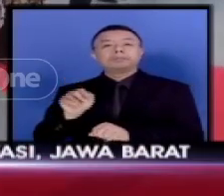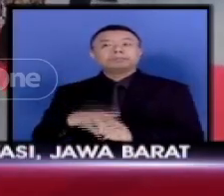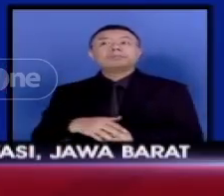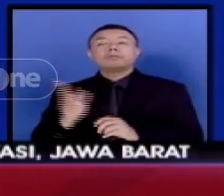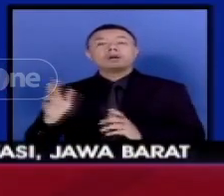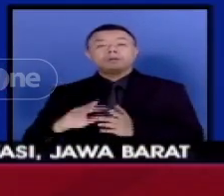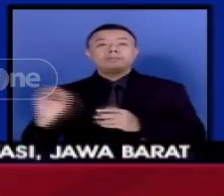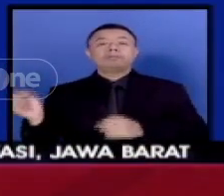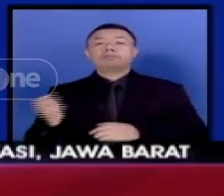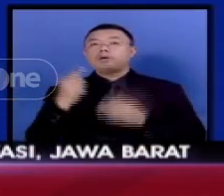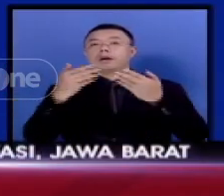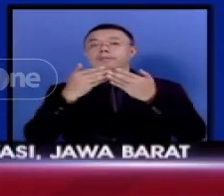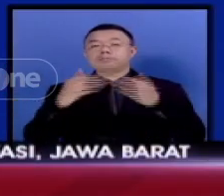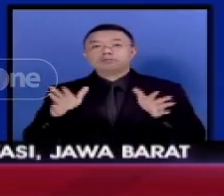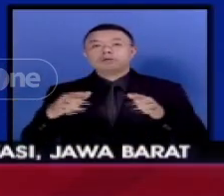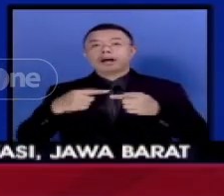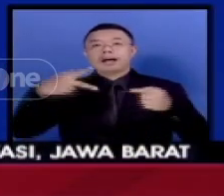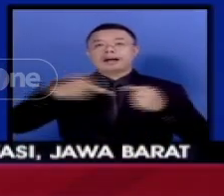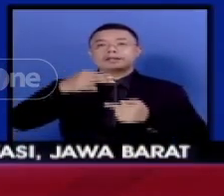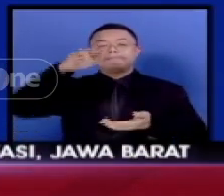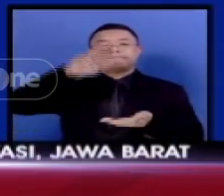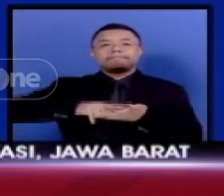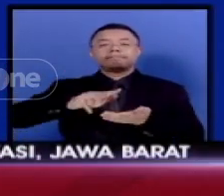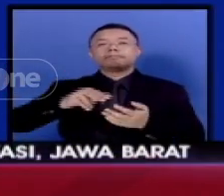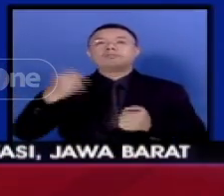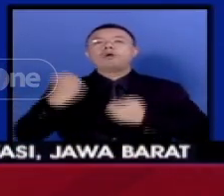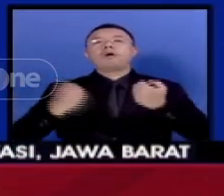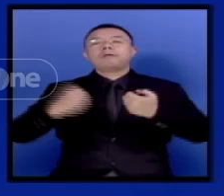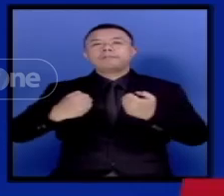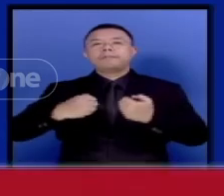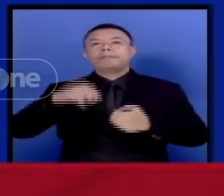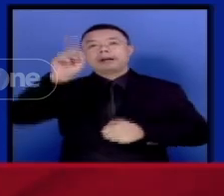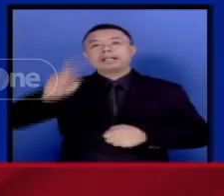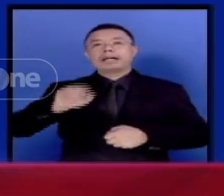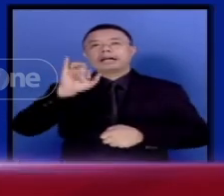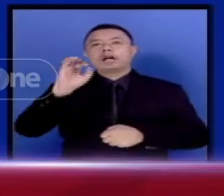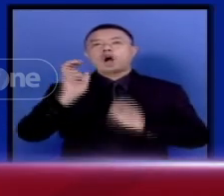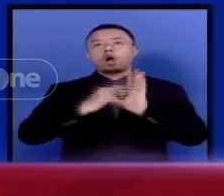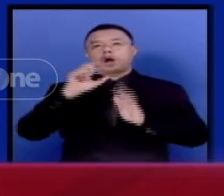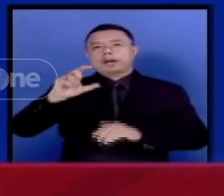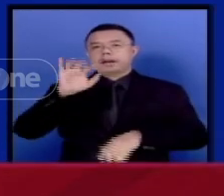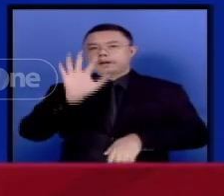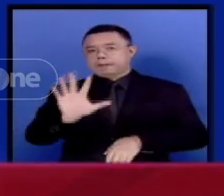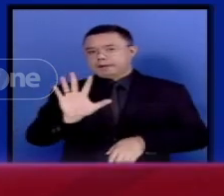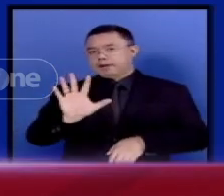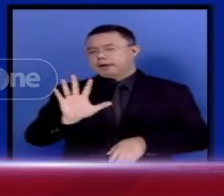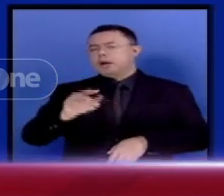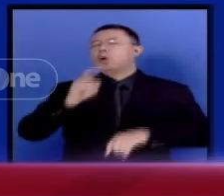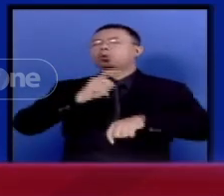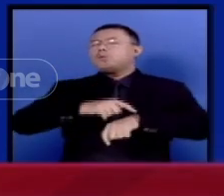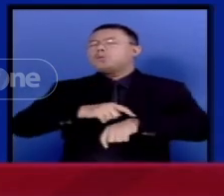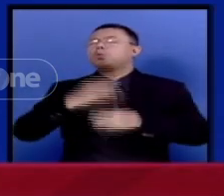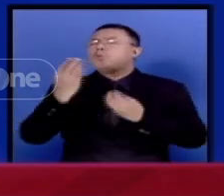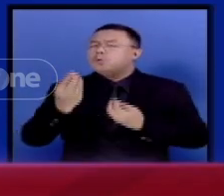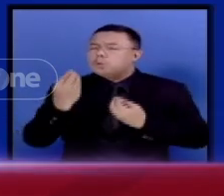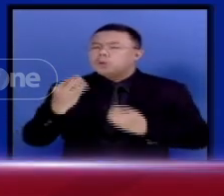Hai meluncurkan mobil listrik Ayo naik fight Hai momen yang terus saya tunggu-tunggu